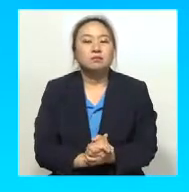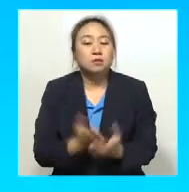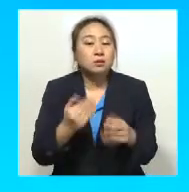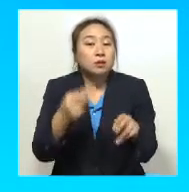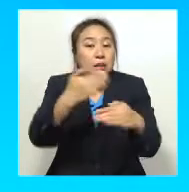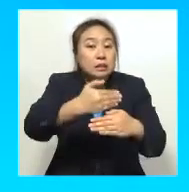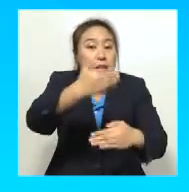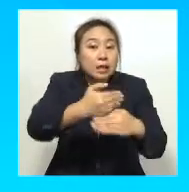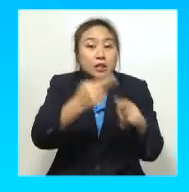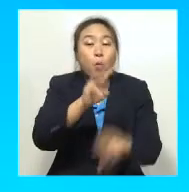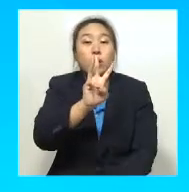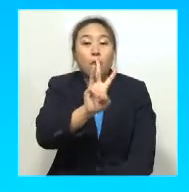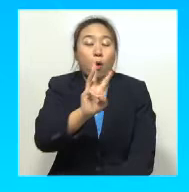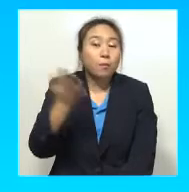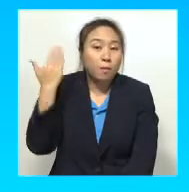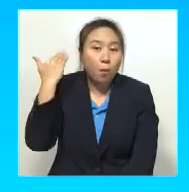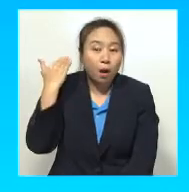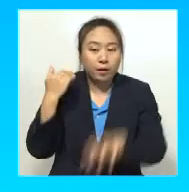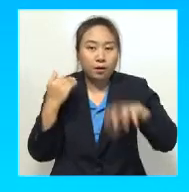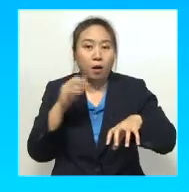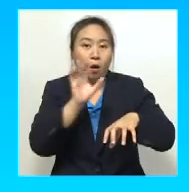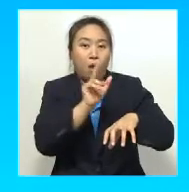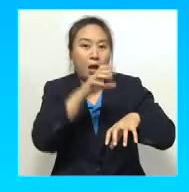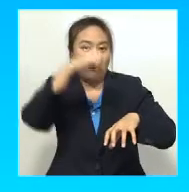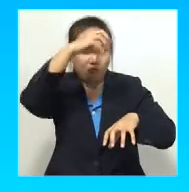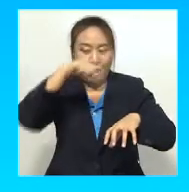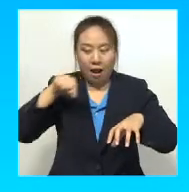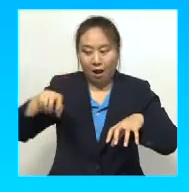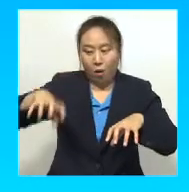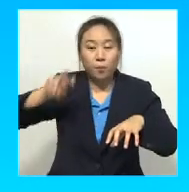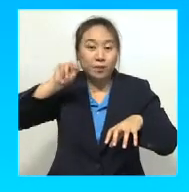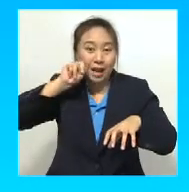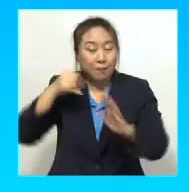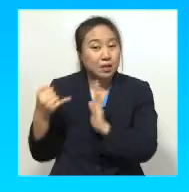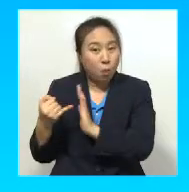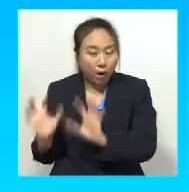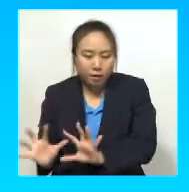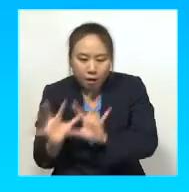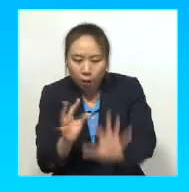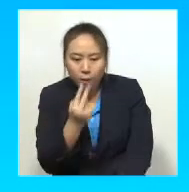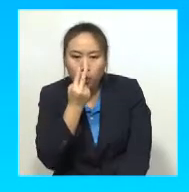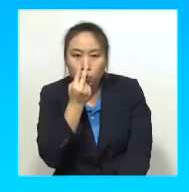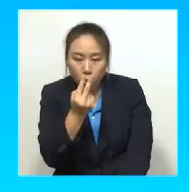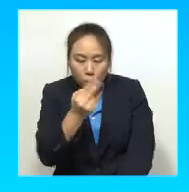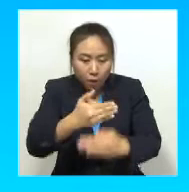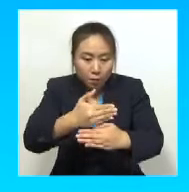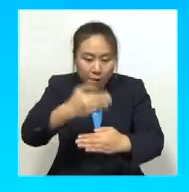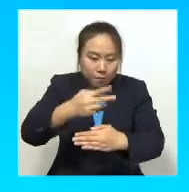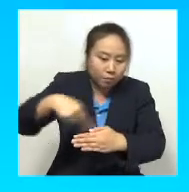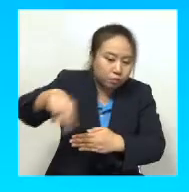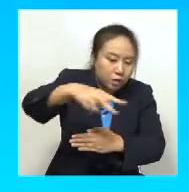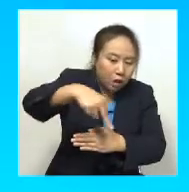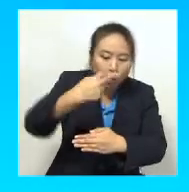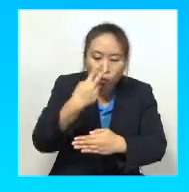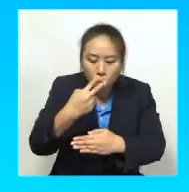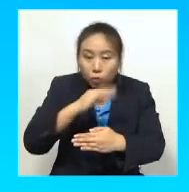ทางการไฟฟ้าฝ่ายผลิตแห่งประเทศไทยกับร่วมกับทางกรมชลประทานร่วมกับทางจังหวัดใช่ไหมฮะไปดูแลในพื้นที่ท้ายน้ำเมื่อระบายมาแล้วปั๊บจะกระทบ